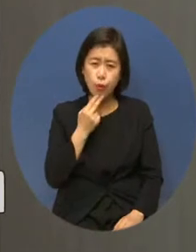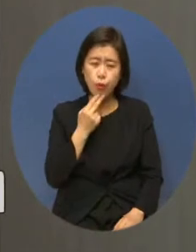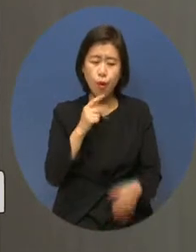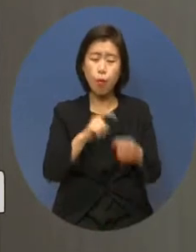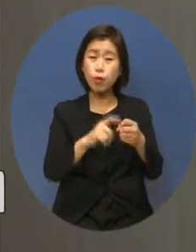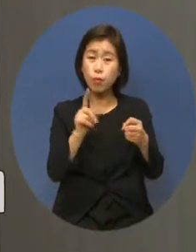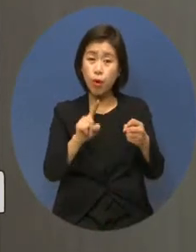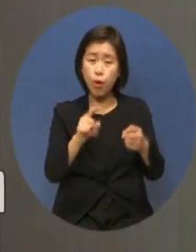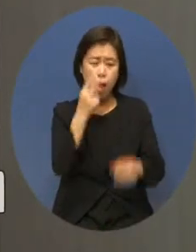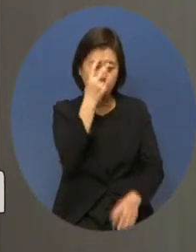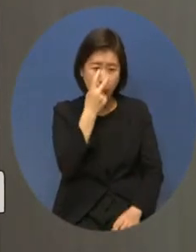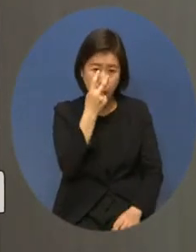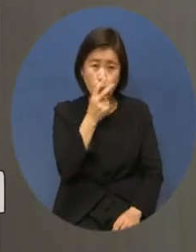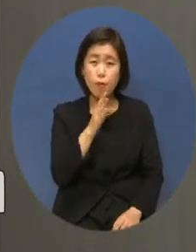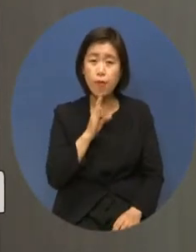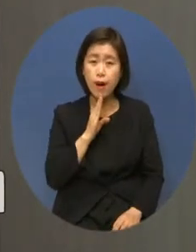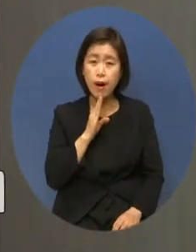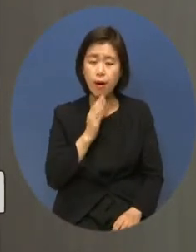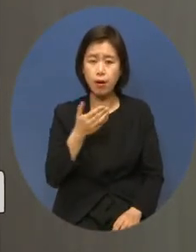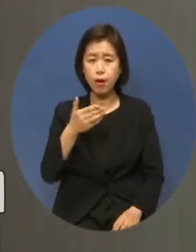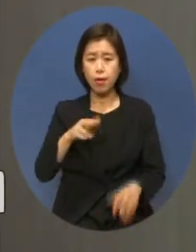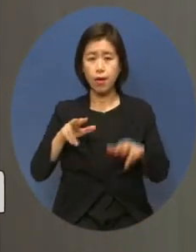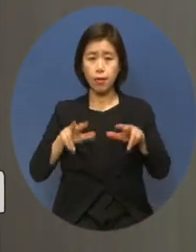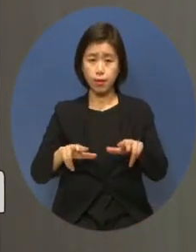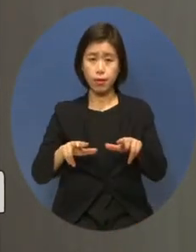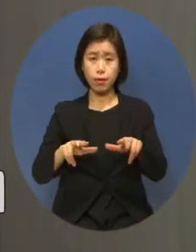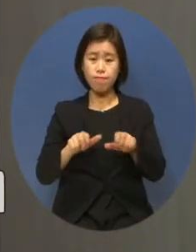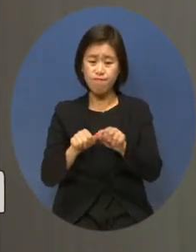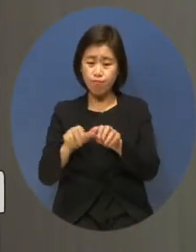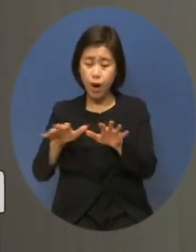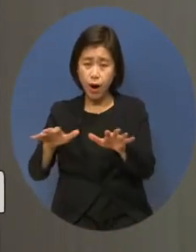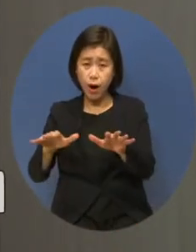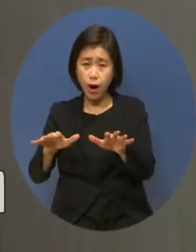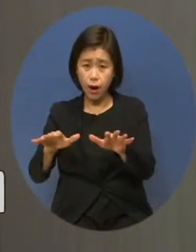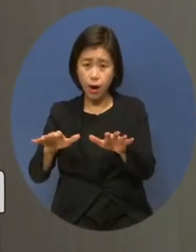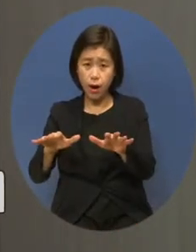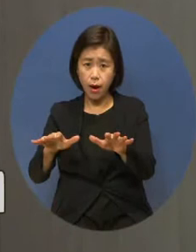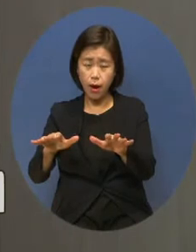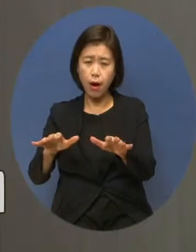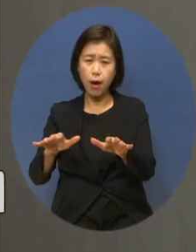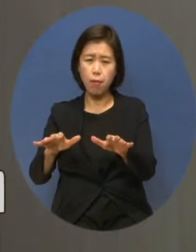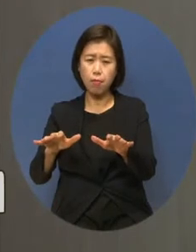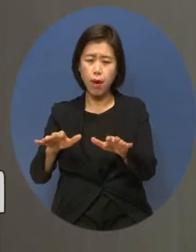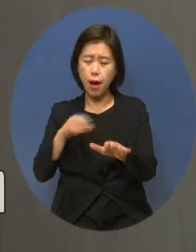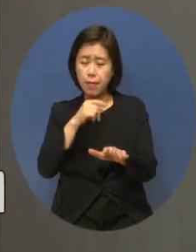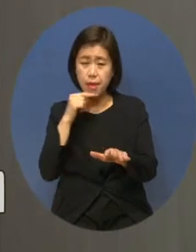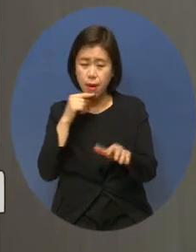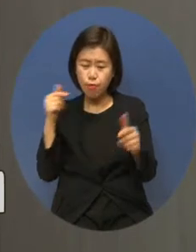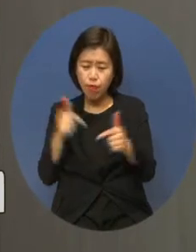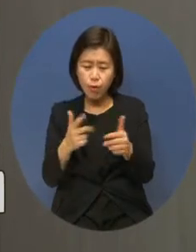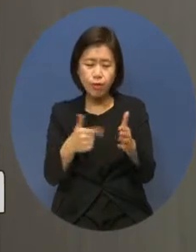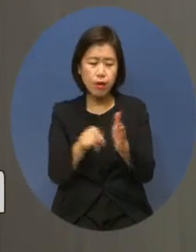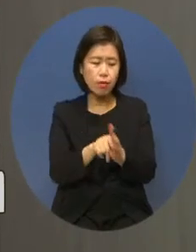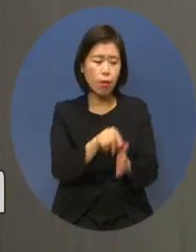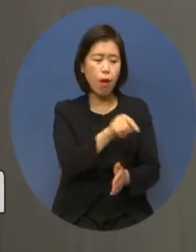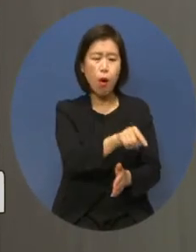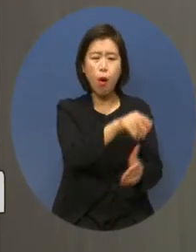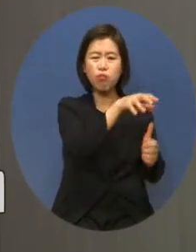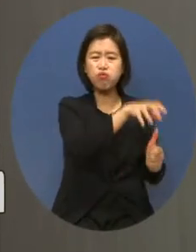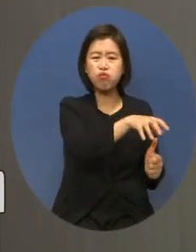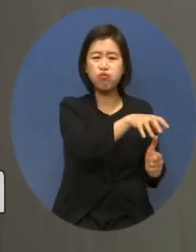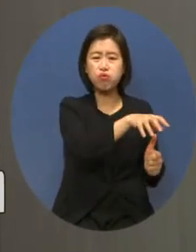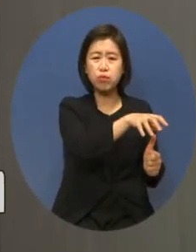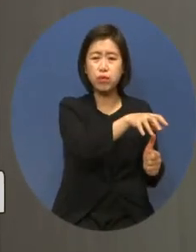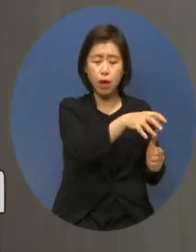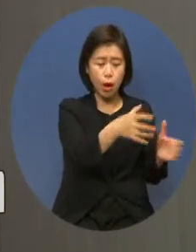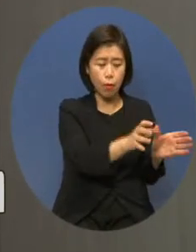지금 집단 감염이 훨씬 더 취약한 상황이다. 그 코호트 격리 때문에 라고 하는 게 밝혀져서 이제는 법으로 이제